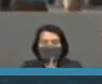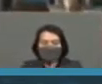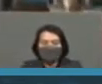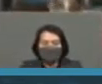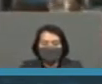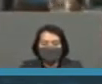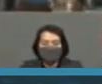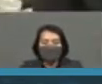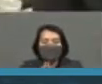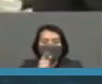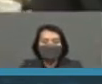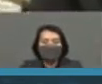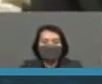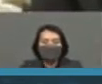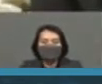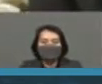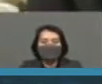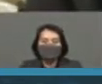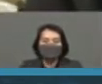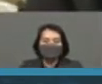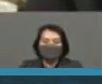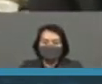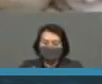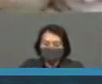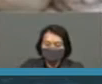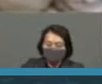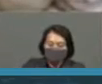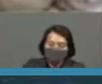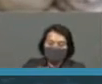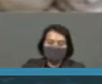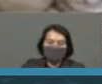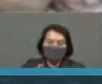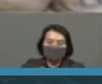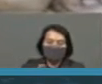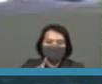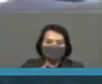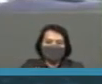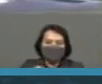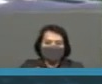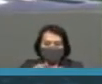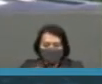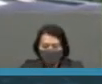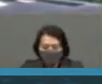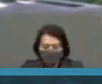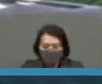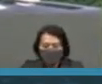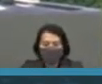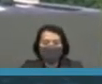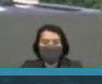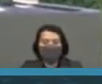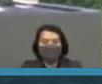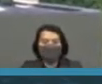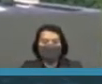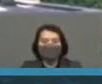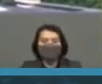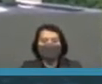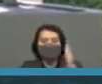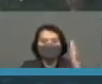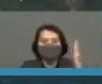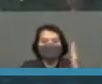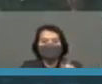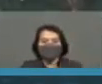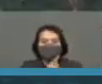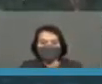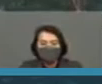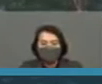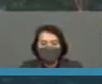งเงินกว่า603ล้านบาทเพื่อเสริมสภาพคล่องแก่ผู้ประกอบกิจการยางสามารถนำเงินไปรับซื้อยางจากเกษตรกรรวมถึง